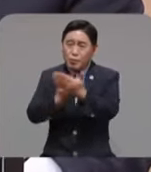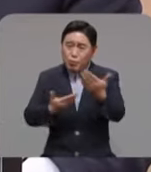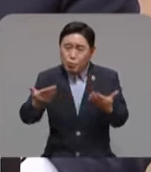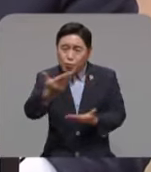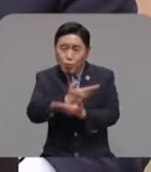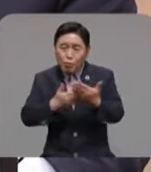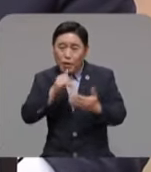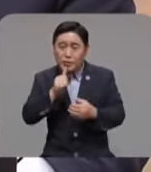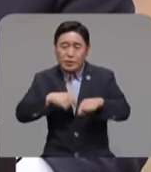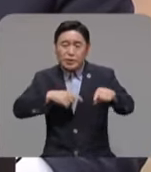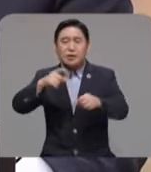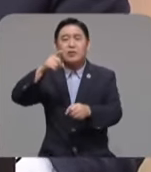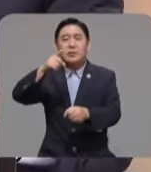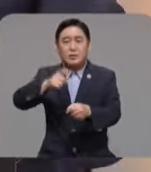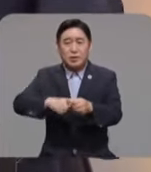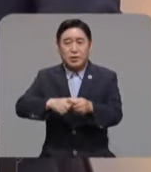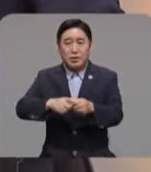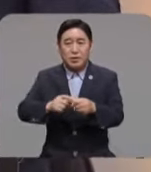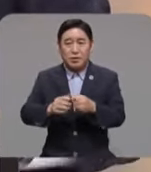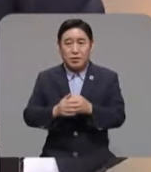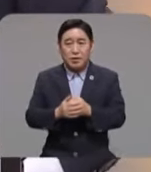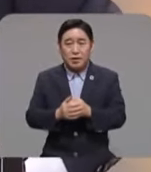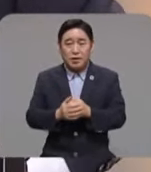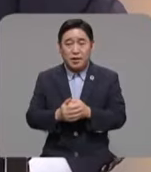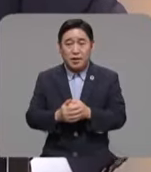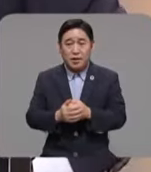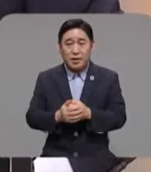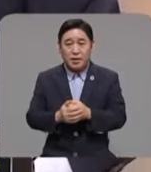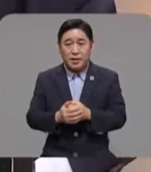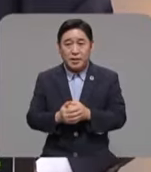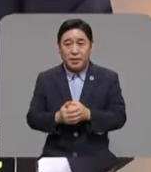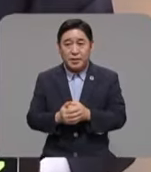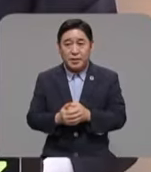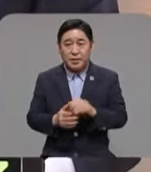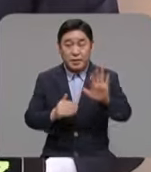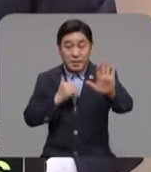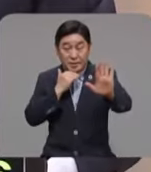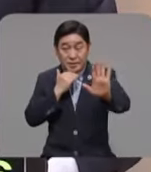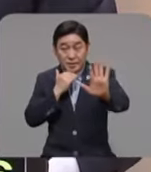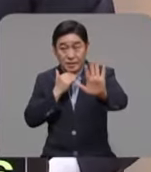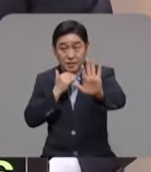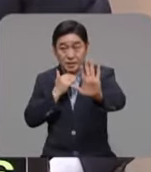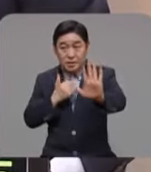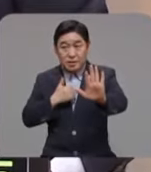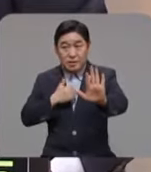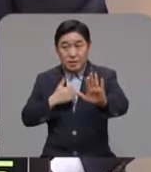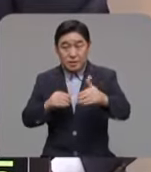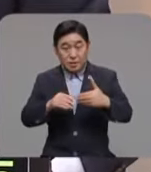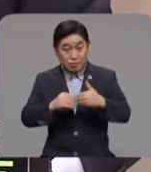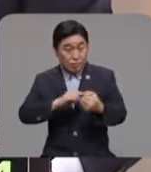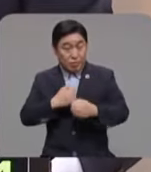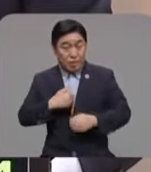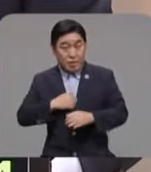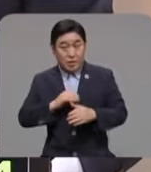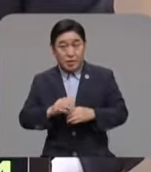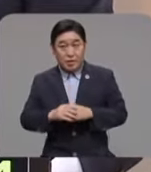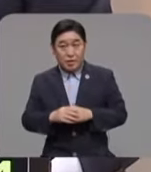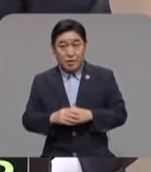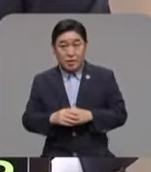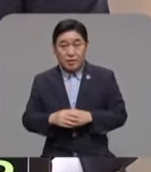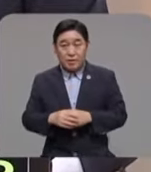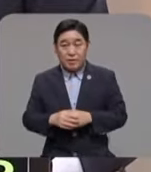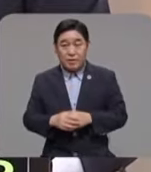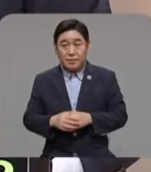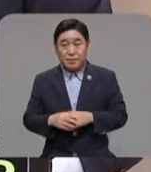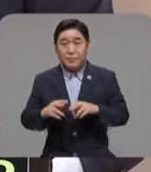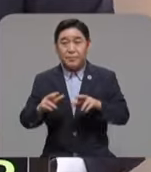저거는 정치적인 어떤 그 아닙니다 윤 의원님. 제가 윤 의원님 아니 잠깐만요. 제가 지금 나토식 핵공유라는 거를 법적인